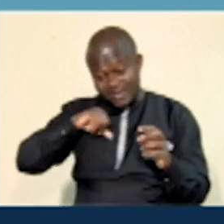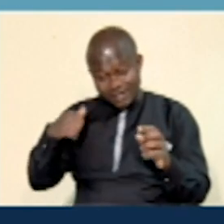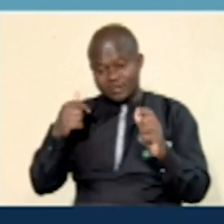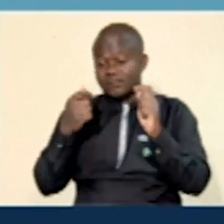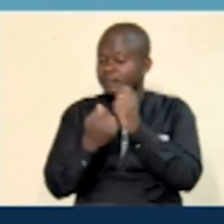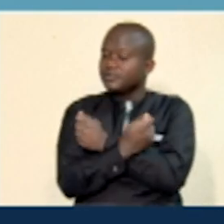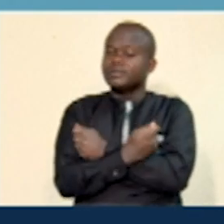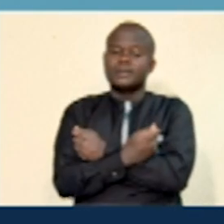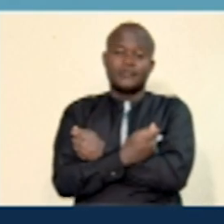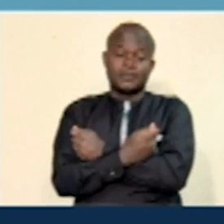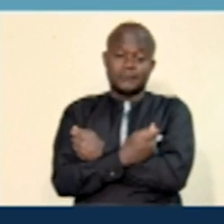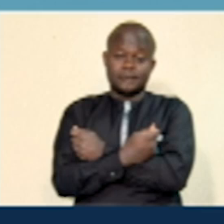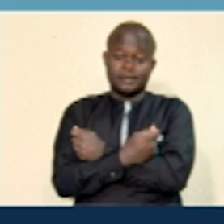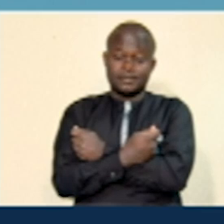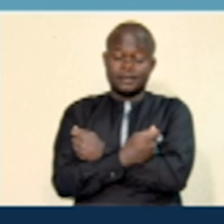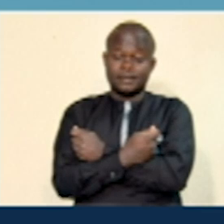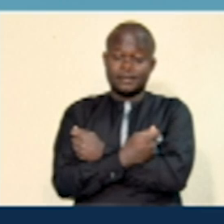guhindura.